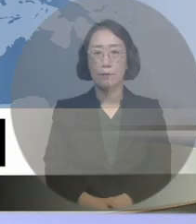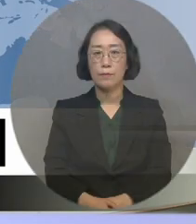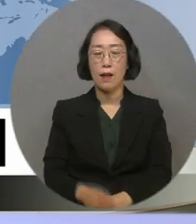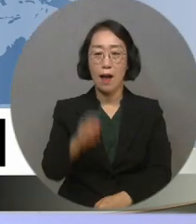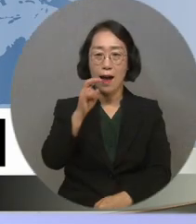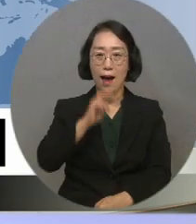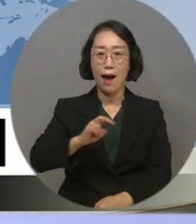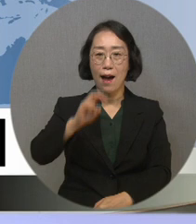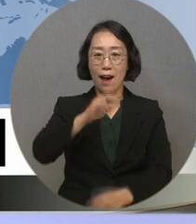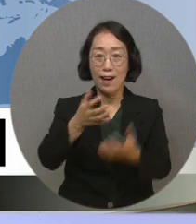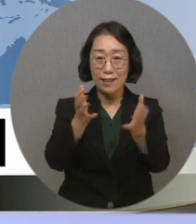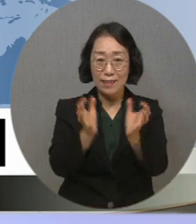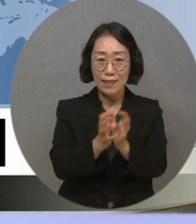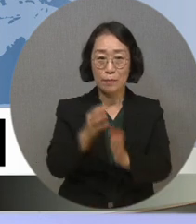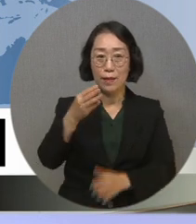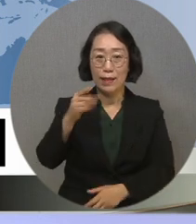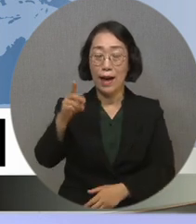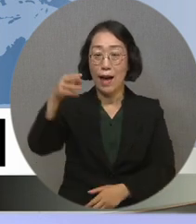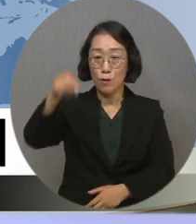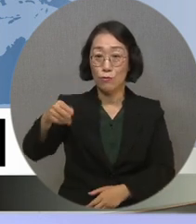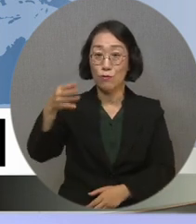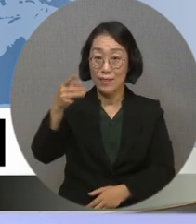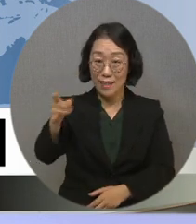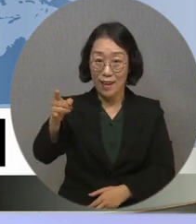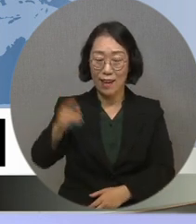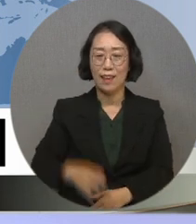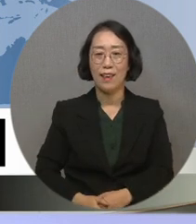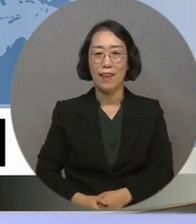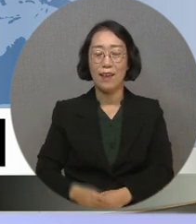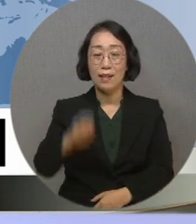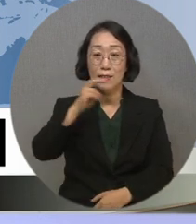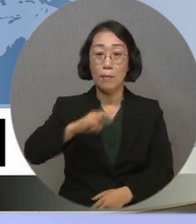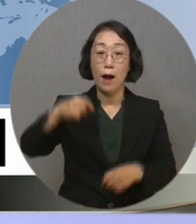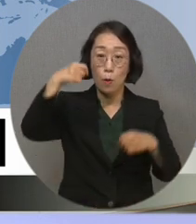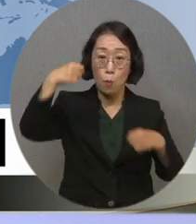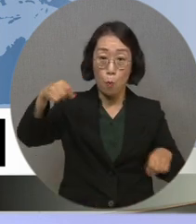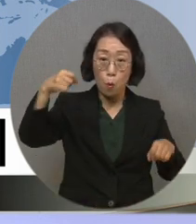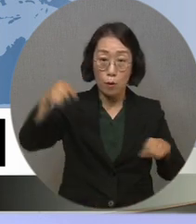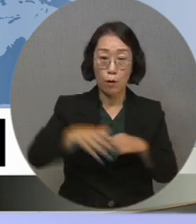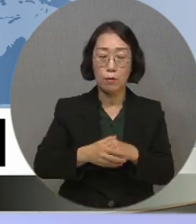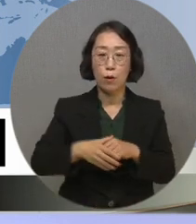성악 앙상블 라루체가 선보이는 클래식 공연이 경기도 문화의